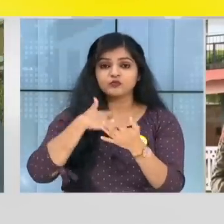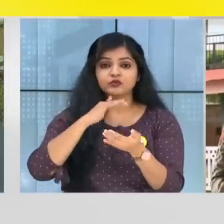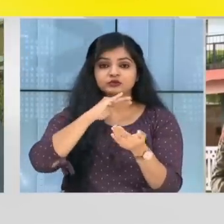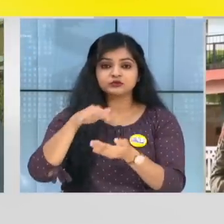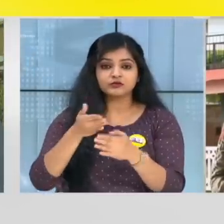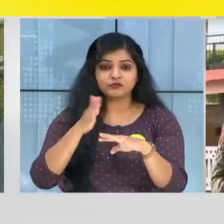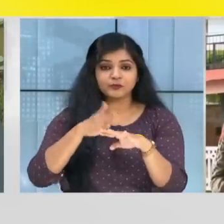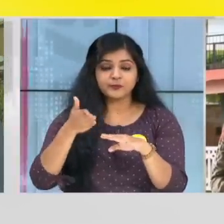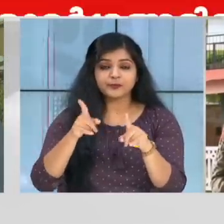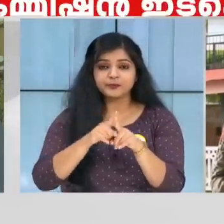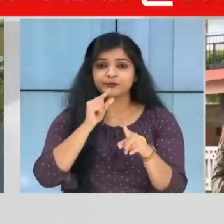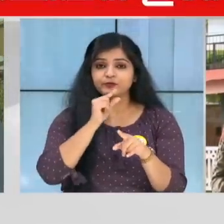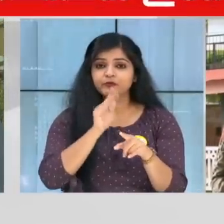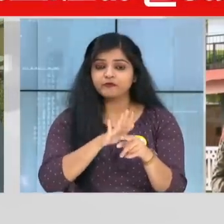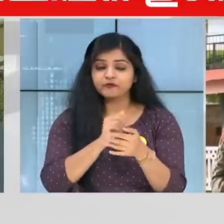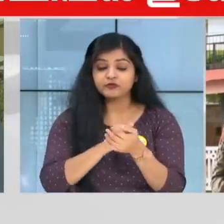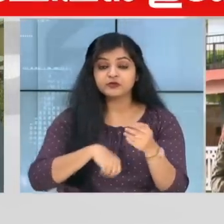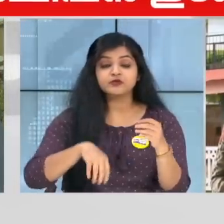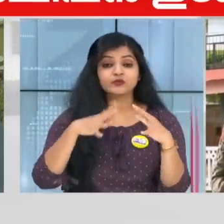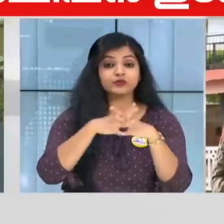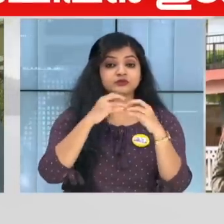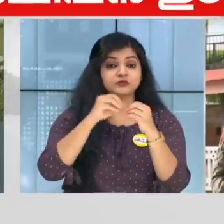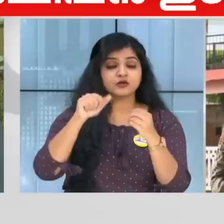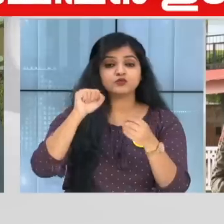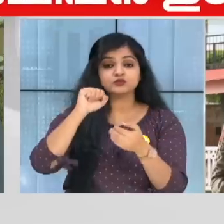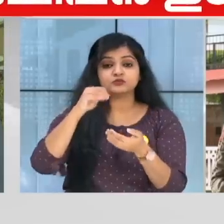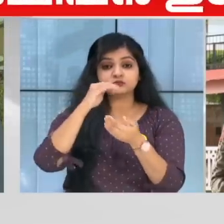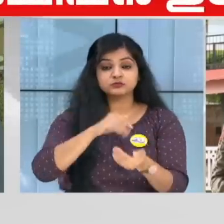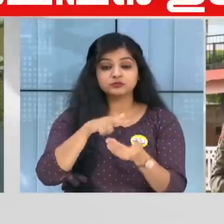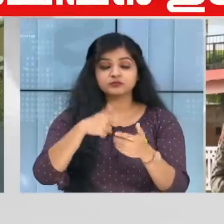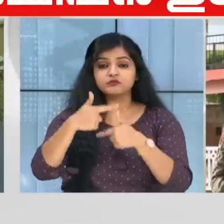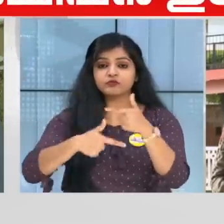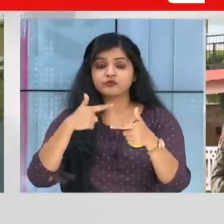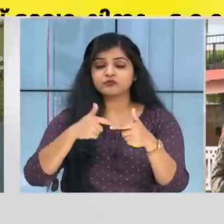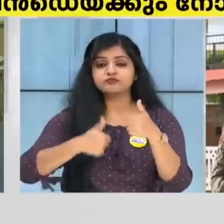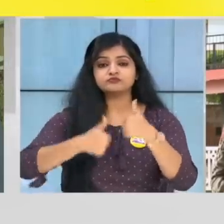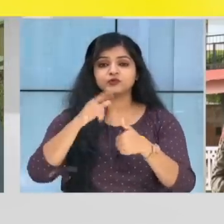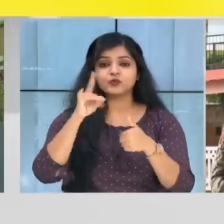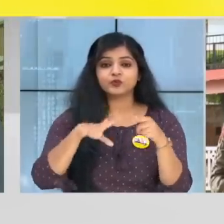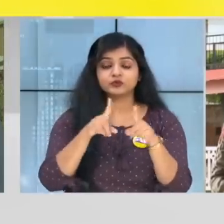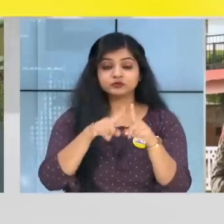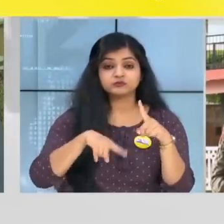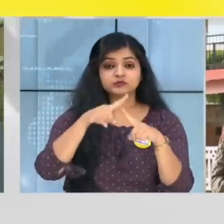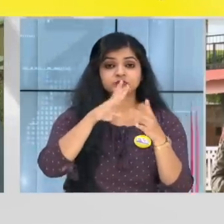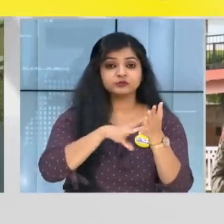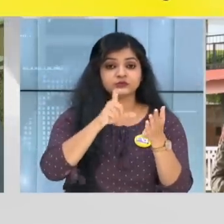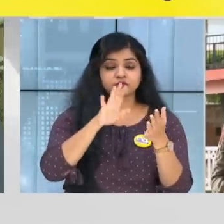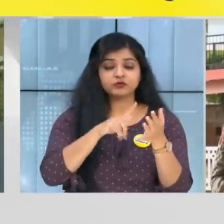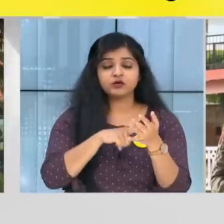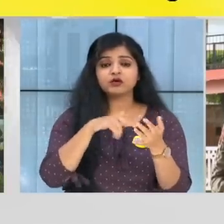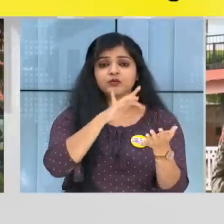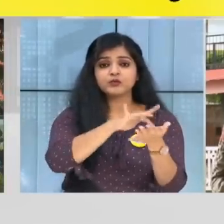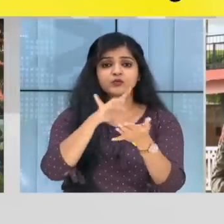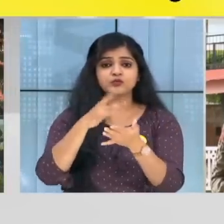അവകാശപ്പെടുന്നു. ബംഗാളിന് സ്വന്തം മകളെ മതി എന്ന തൃണമൂലിന്റെ പ്രചരണ മുദ്രാവാക്യം അങ്ങനെയെങ്കിൽ ഇതിൽ ആരുടെ മകളാണ്